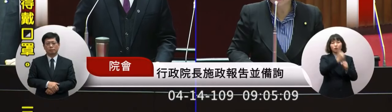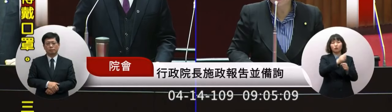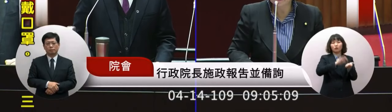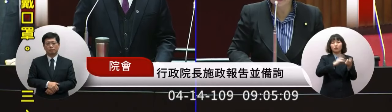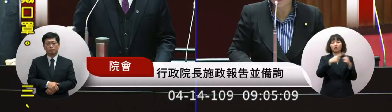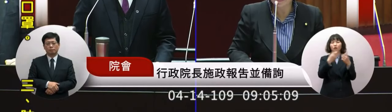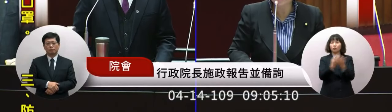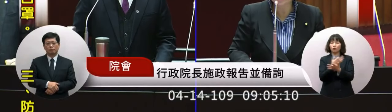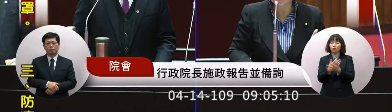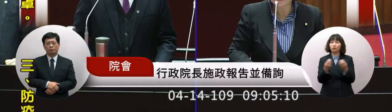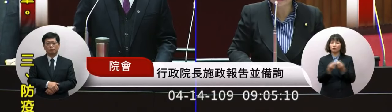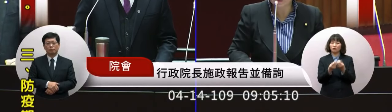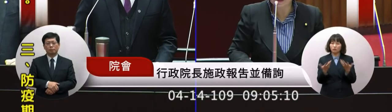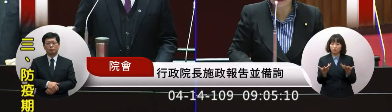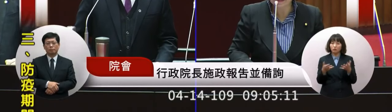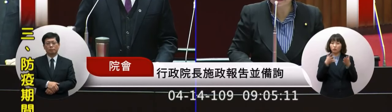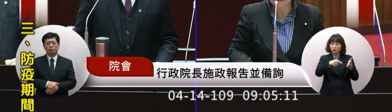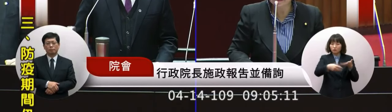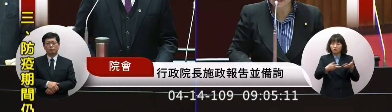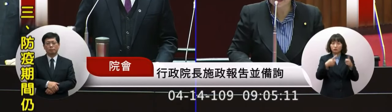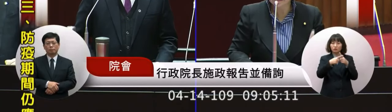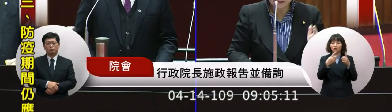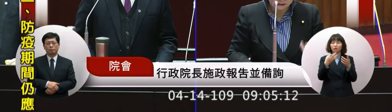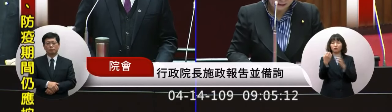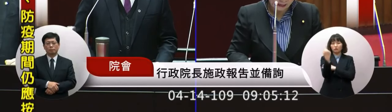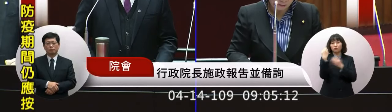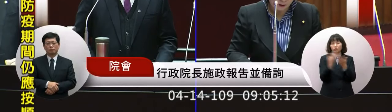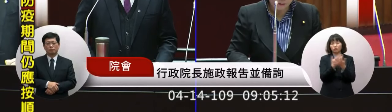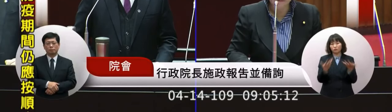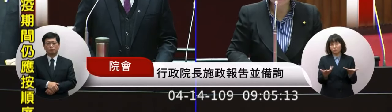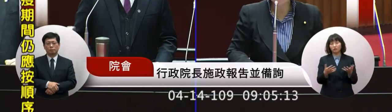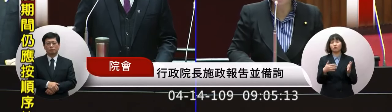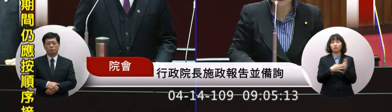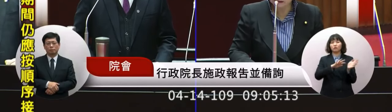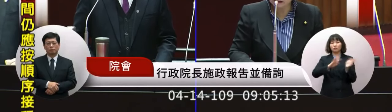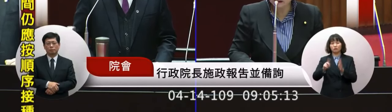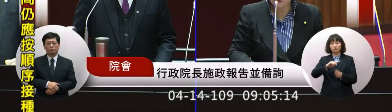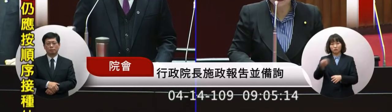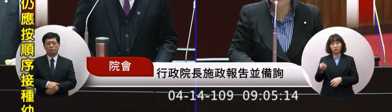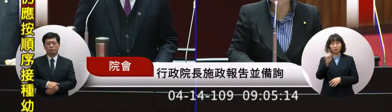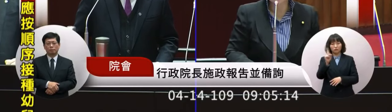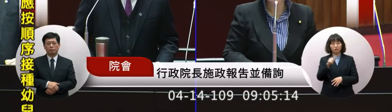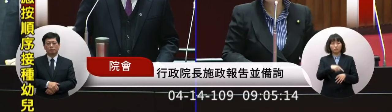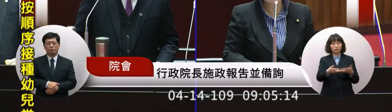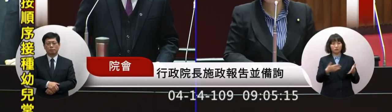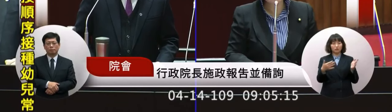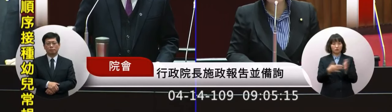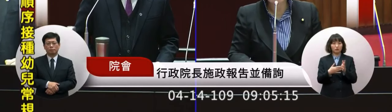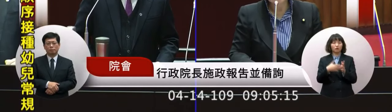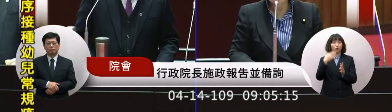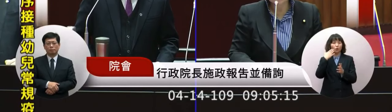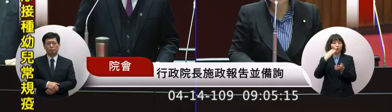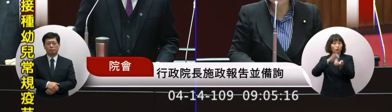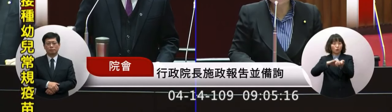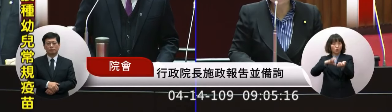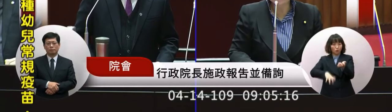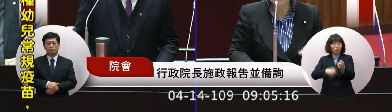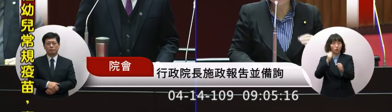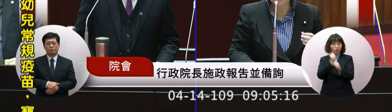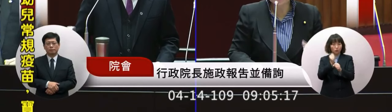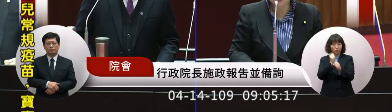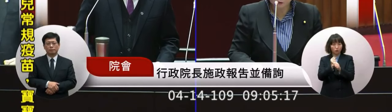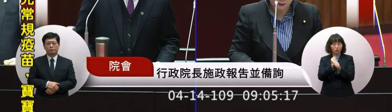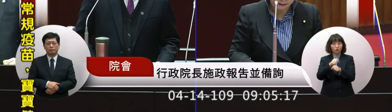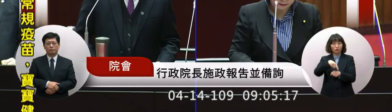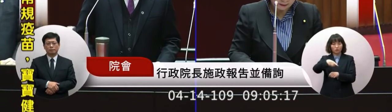的。我刚刚是问这个问题，当然接着下来我要问，不仅是这个问题，在医院工作的人